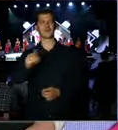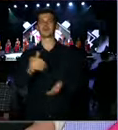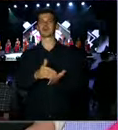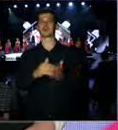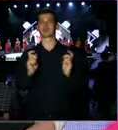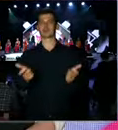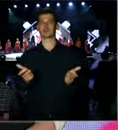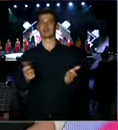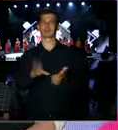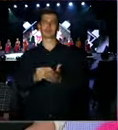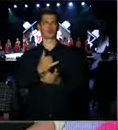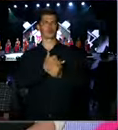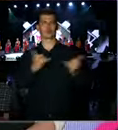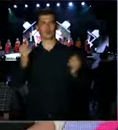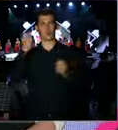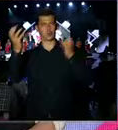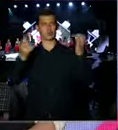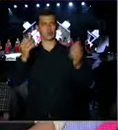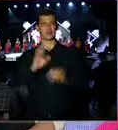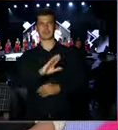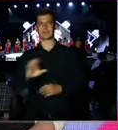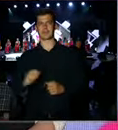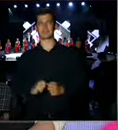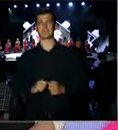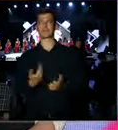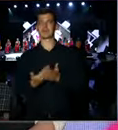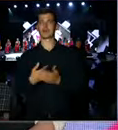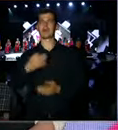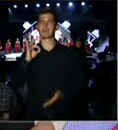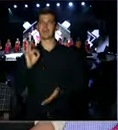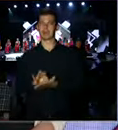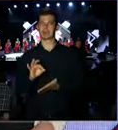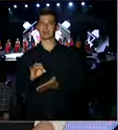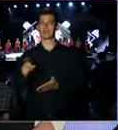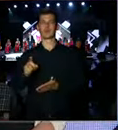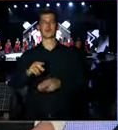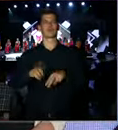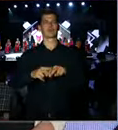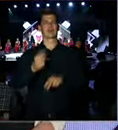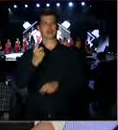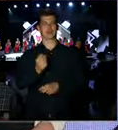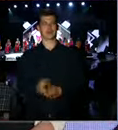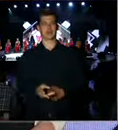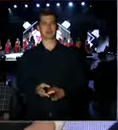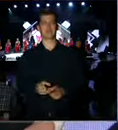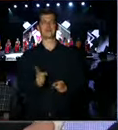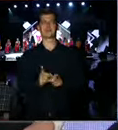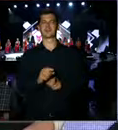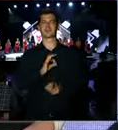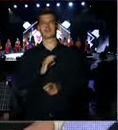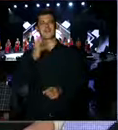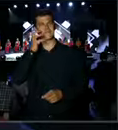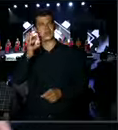użytkownicy pochodzący z różnych kultur. Dlatego jestem przekonany, że doświadczenie Fundacji Jedyna Taka, a także nasza wiedza